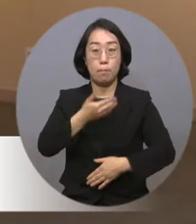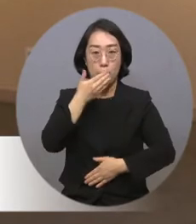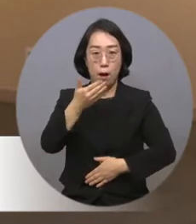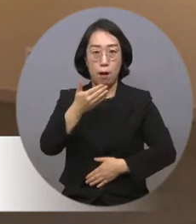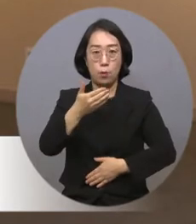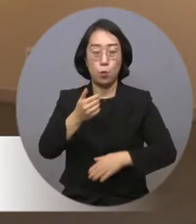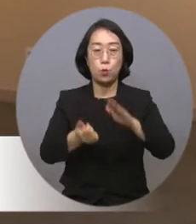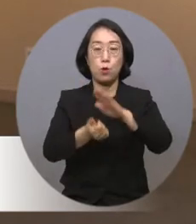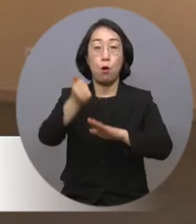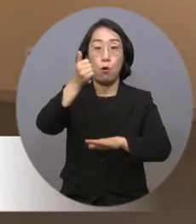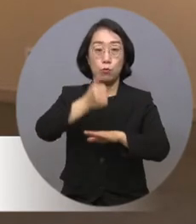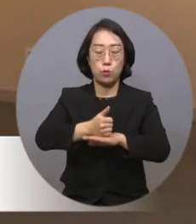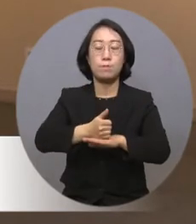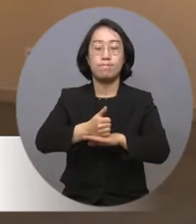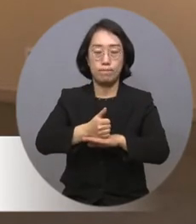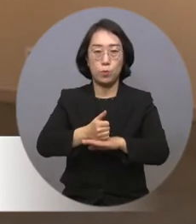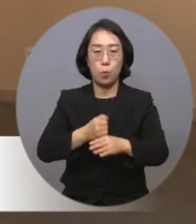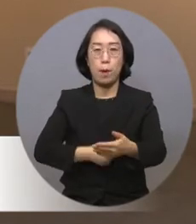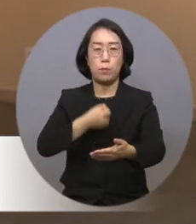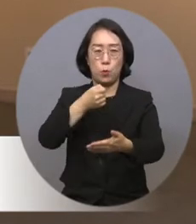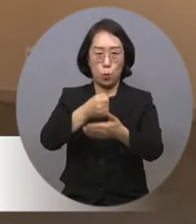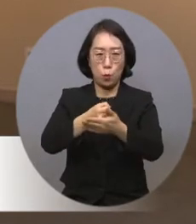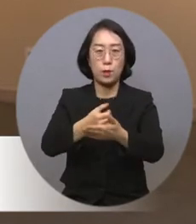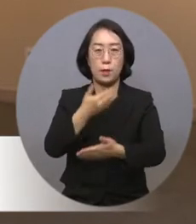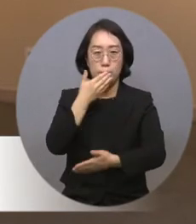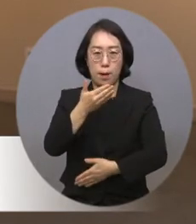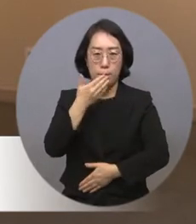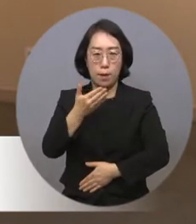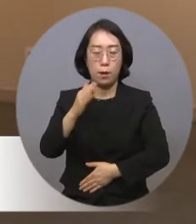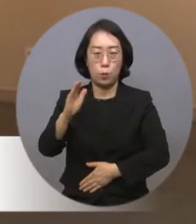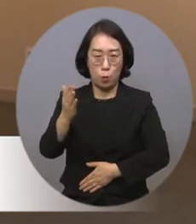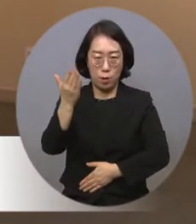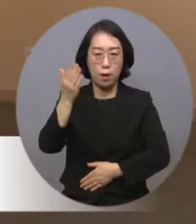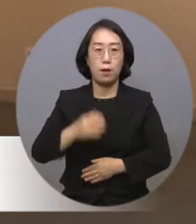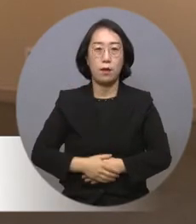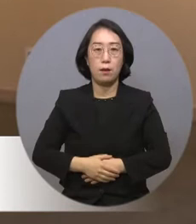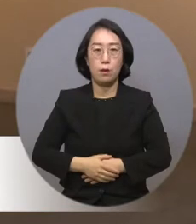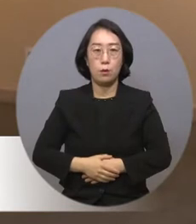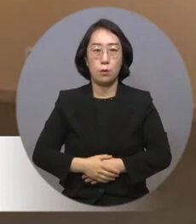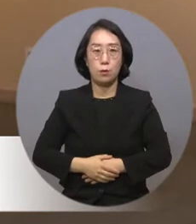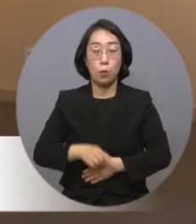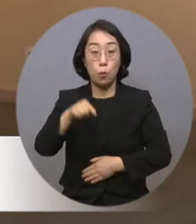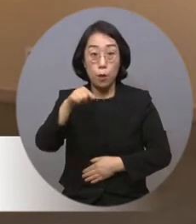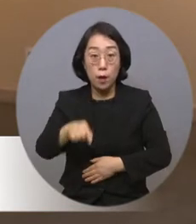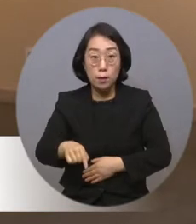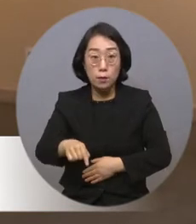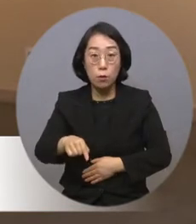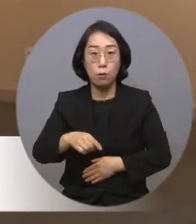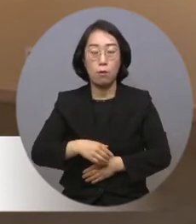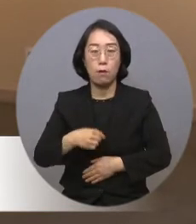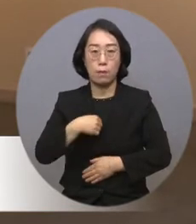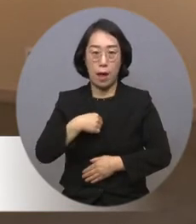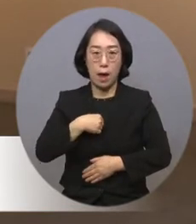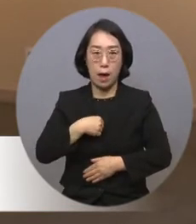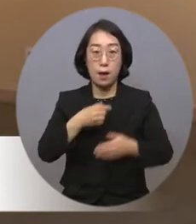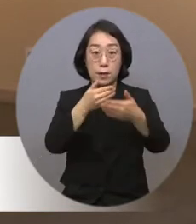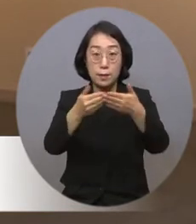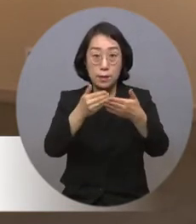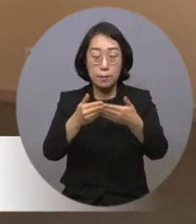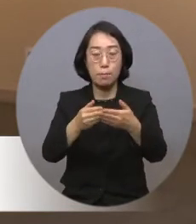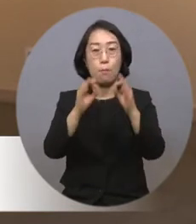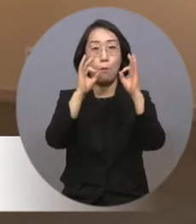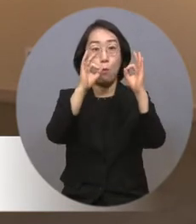정도 성취감도 느끼고 용기를 가지시는 것 같더라고요. 또 여기 오셔서 본인들이 자신들의 작품을